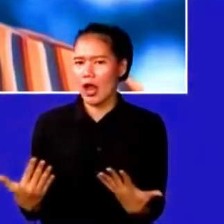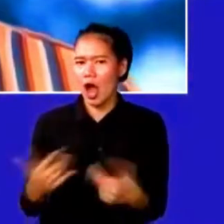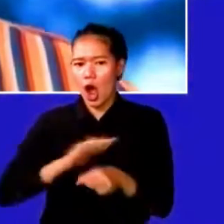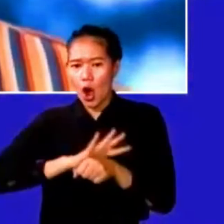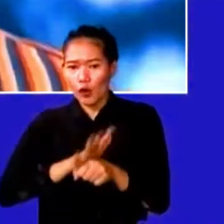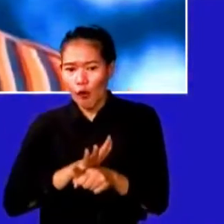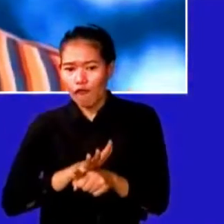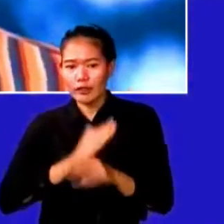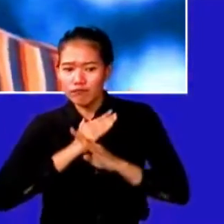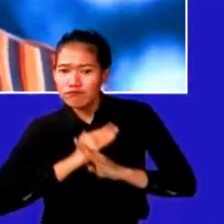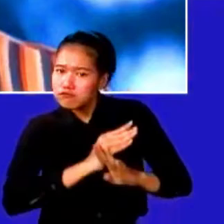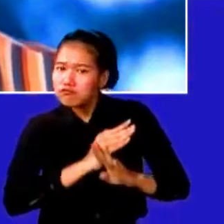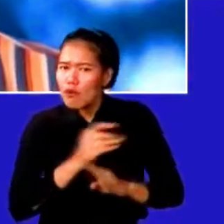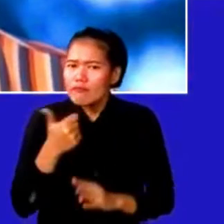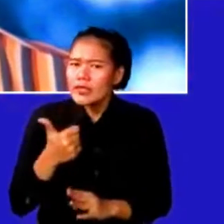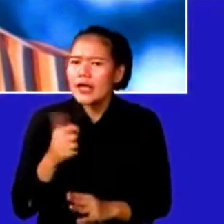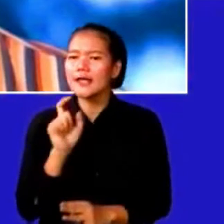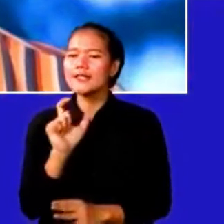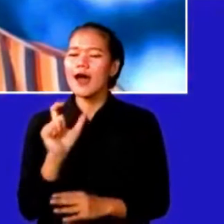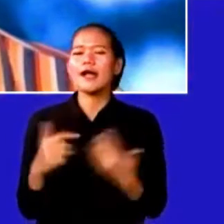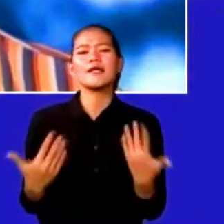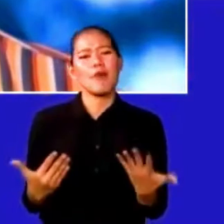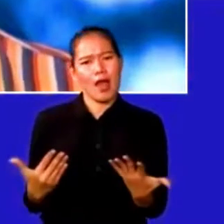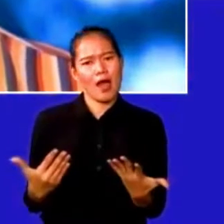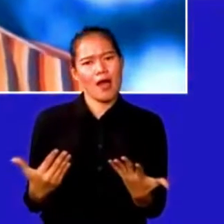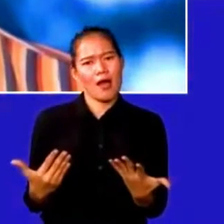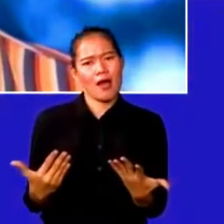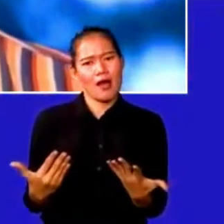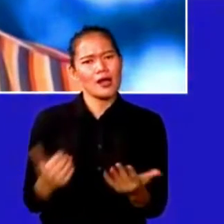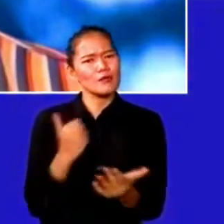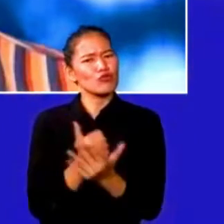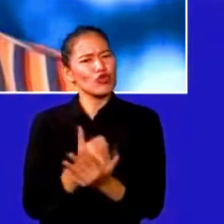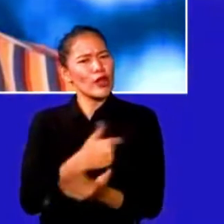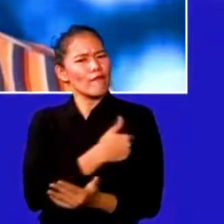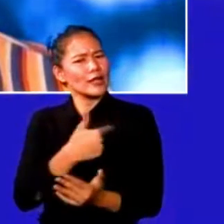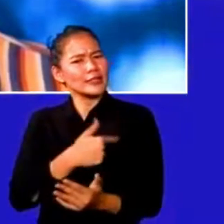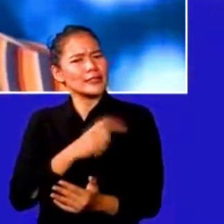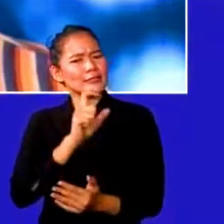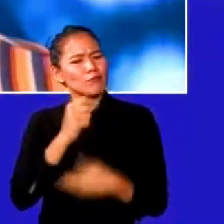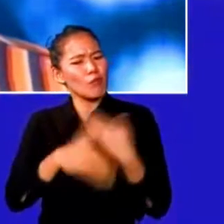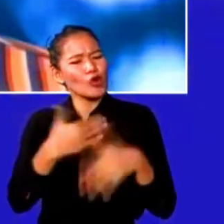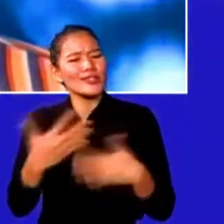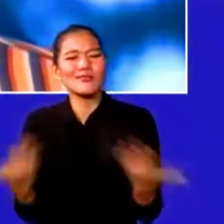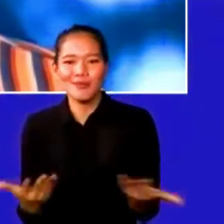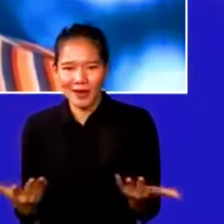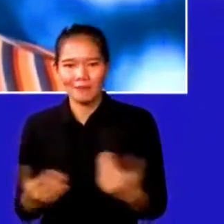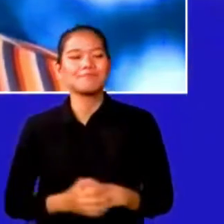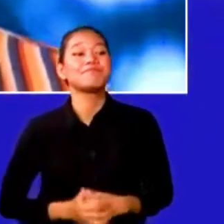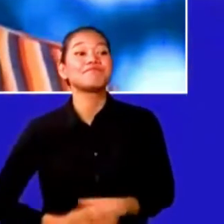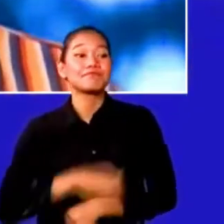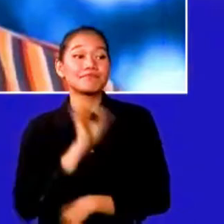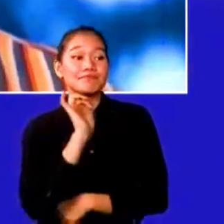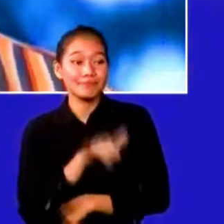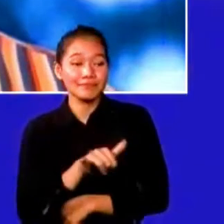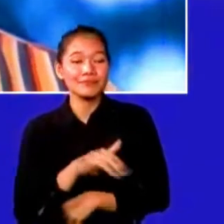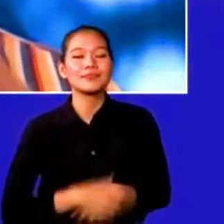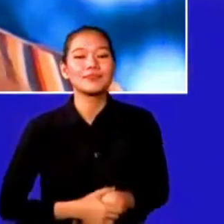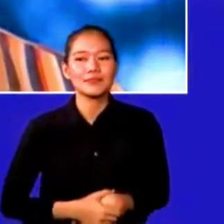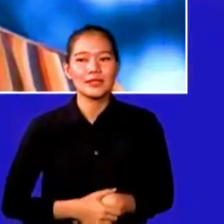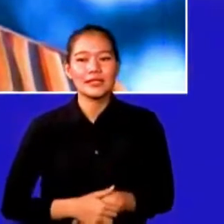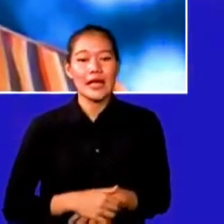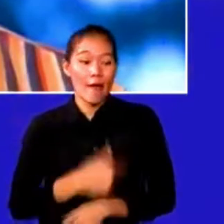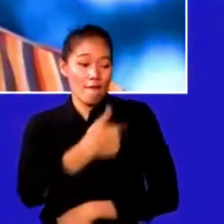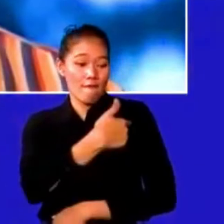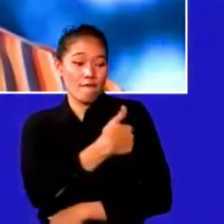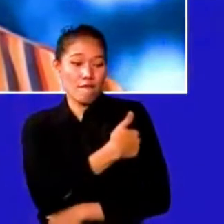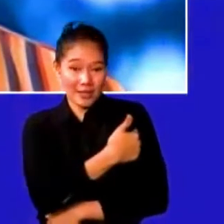tertular dan juga menulari alcovy 19 apa tujuan dan cara kerjanya ya Jadi